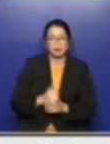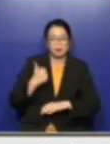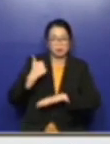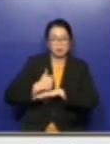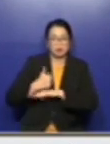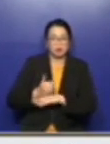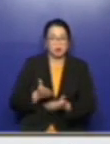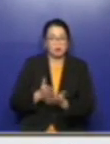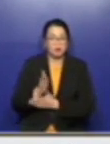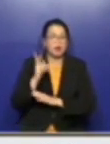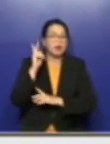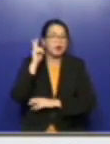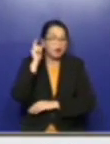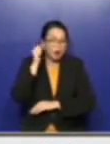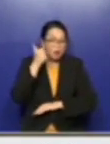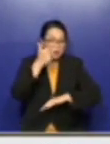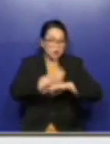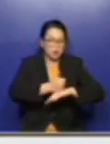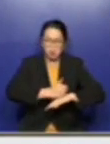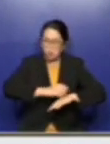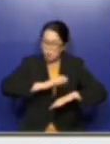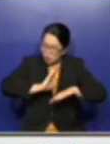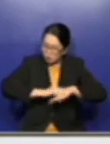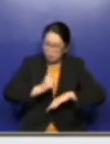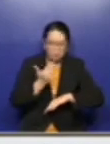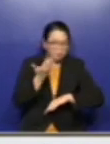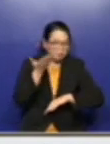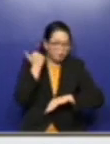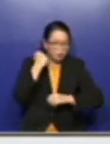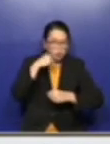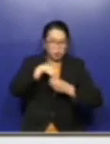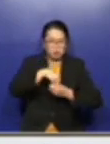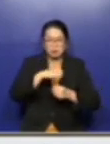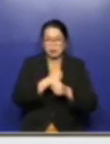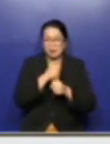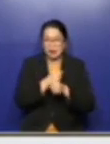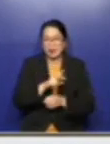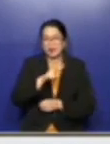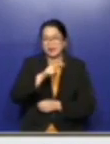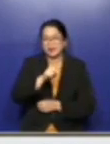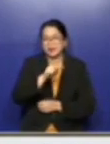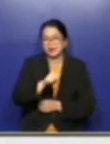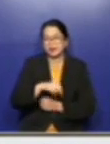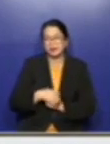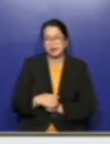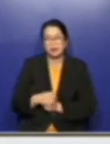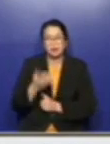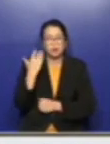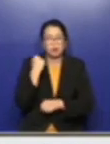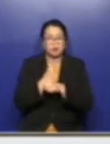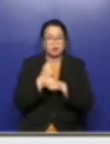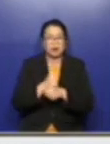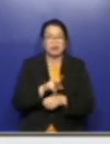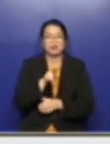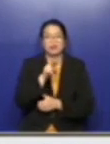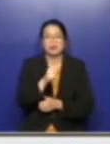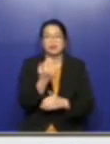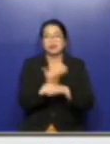ฝ่ายข่าวของท่านเนี่ยมือเก๋าตั้งแต่อยู่เนชั่นแล้วก็ทำงานกับผมนะฮะผมเรียกว่าพี่ก่อเขตจันทเลิศรักมาโดยตล